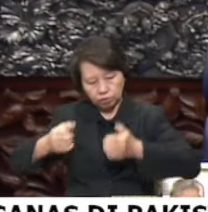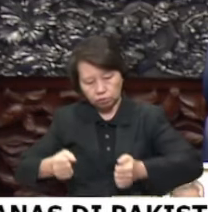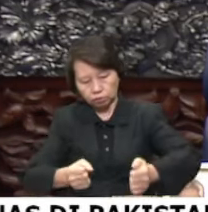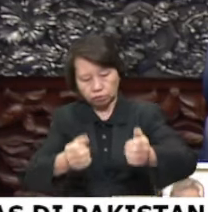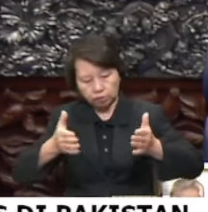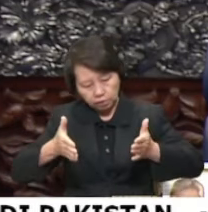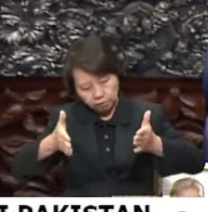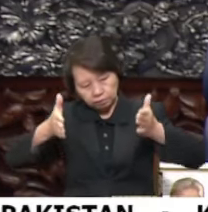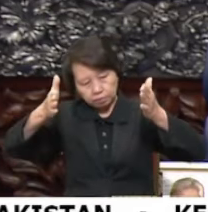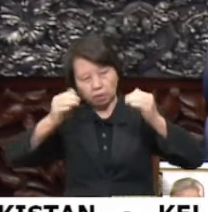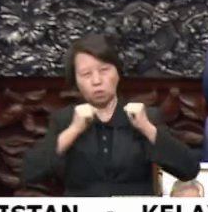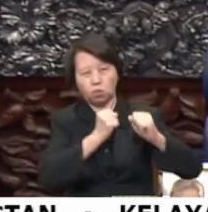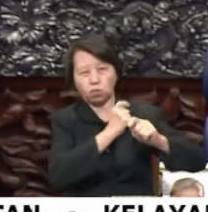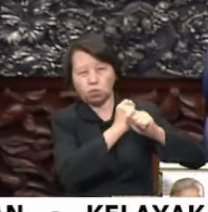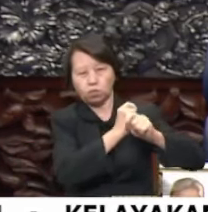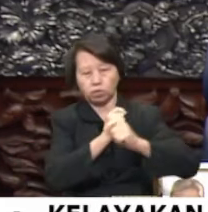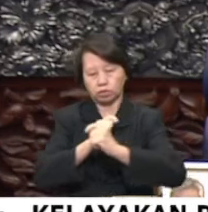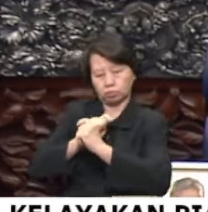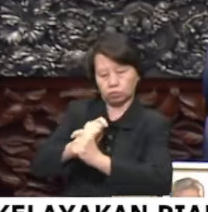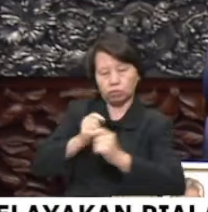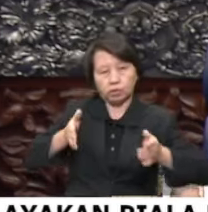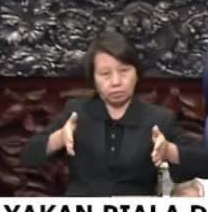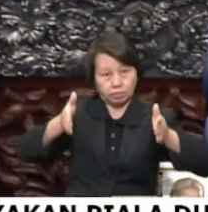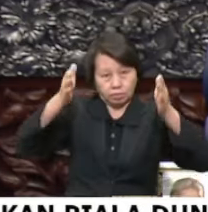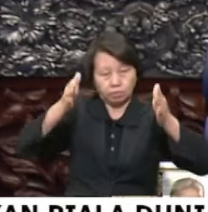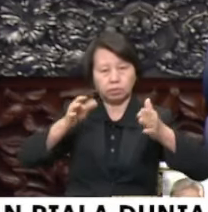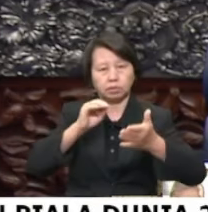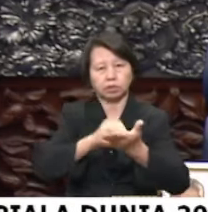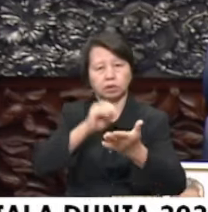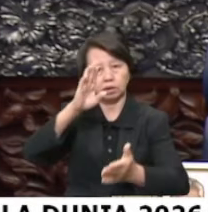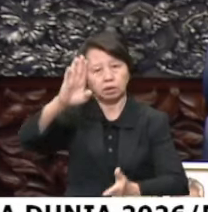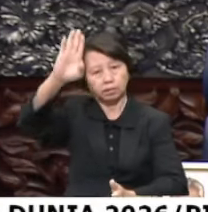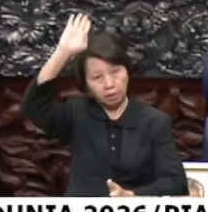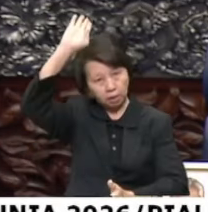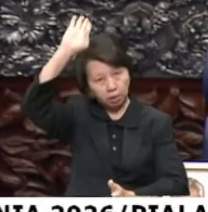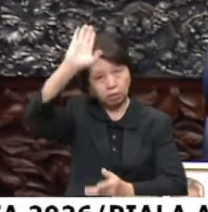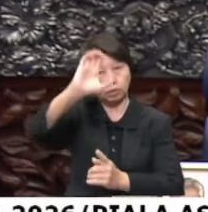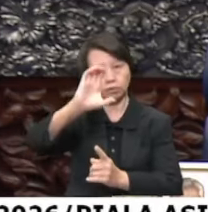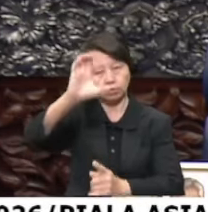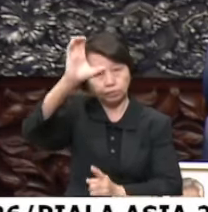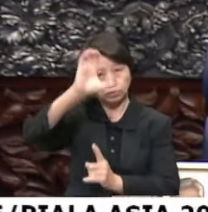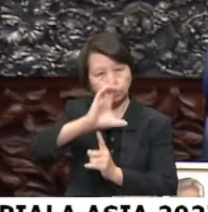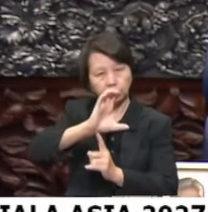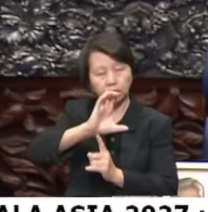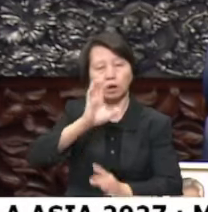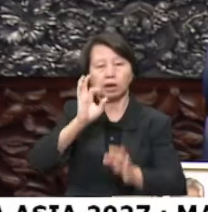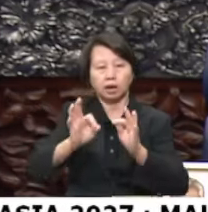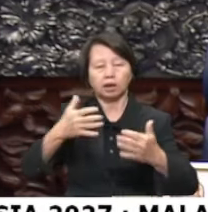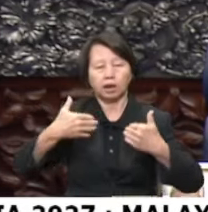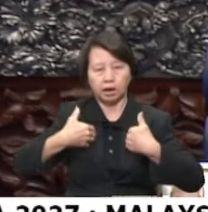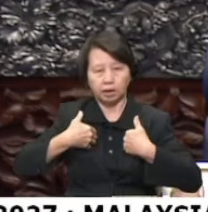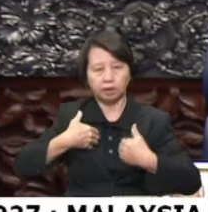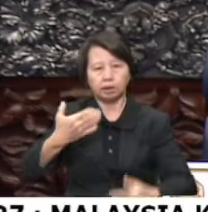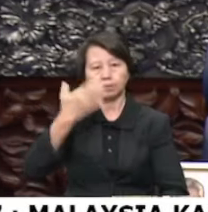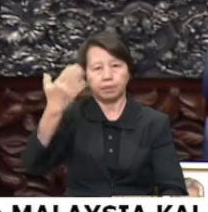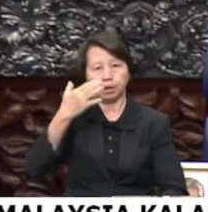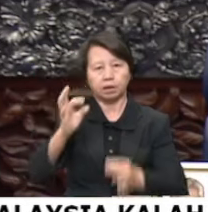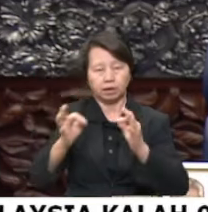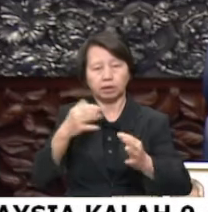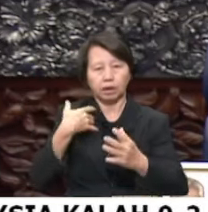Langat serta kerja-kerja berkaitan di Taman Sri Indah Balak Kong, Ceras. Dan kalau ada, biasanya kalau ada